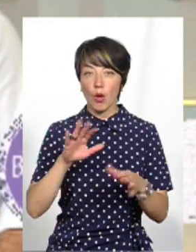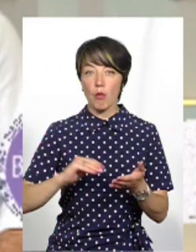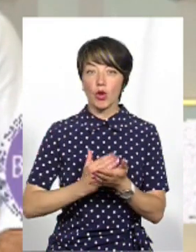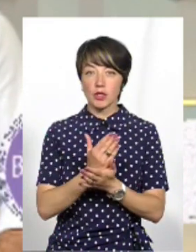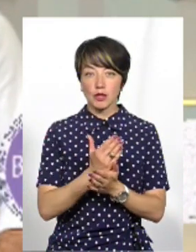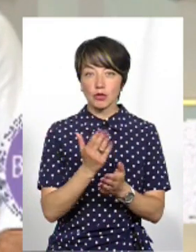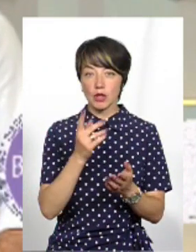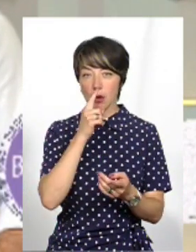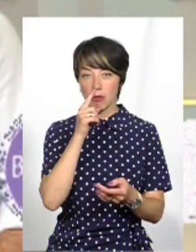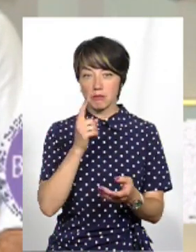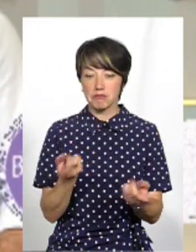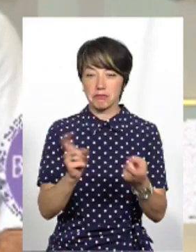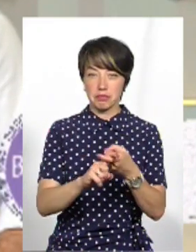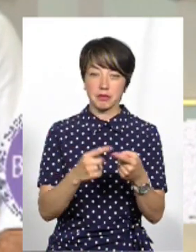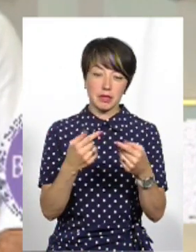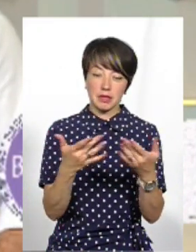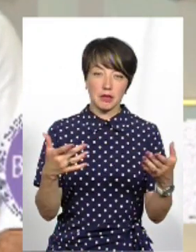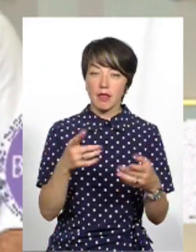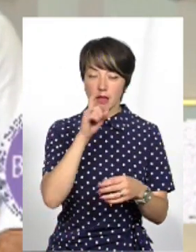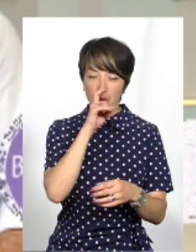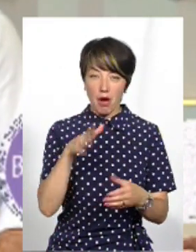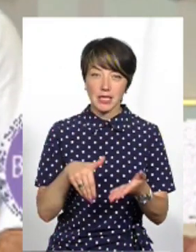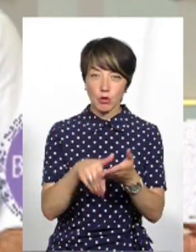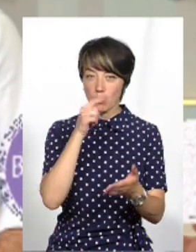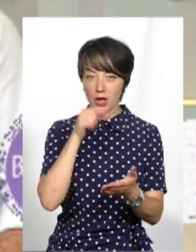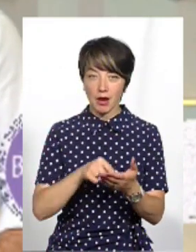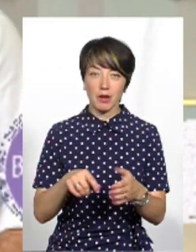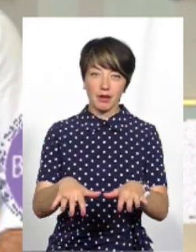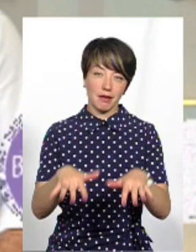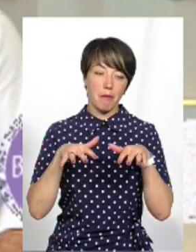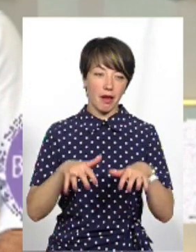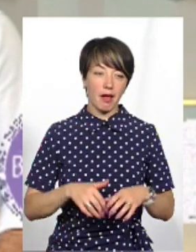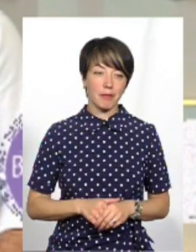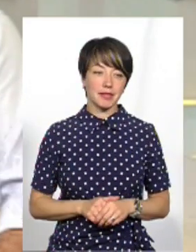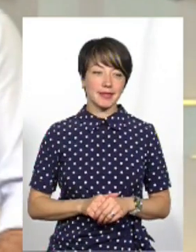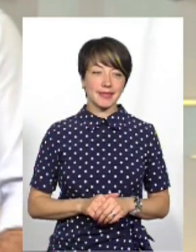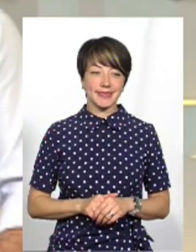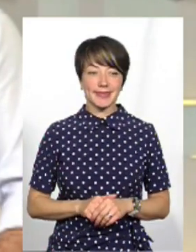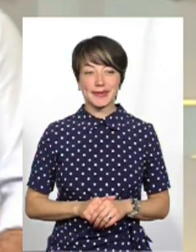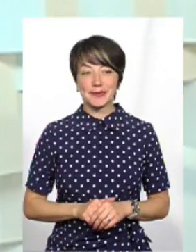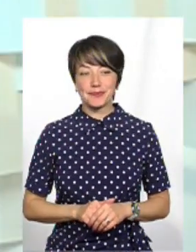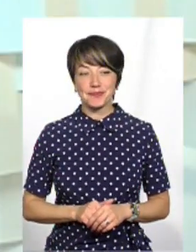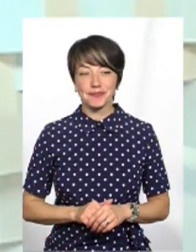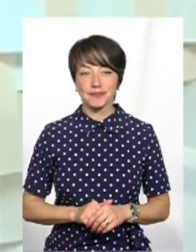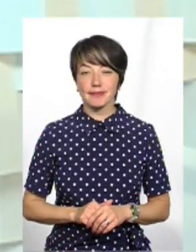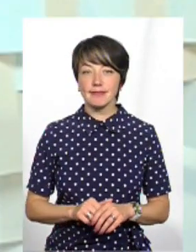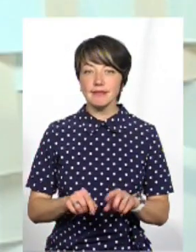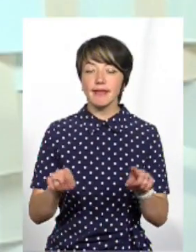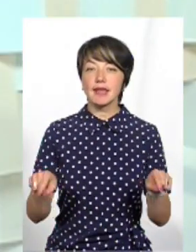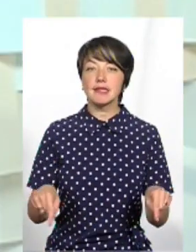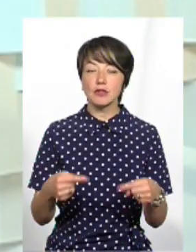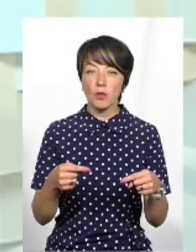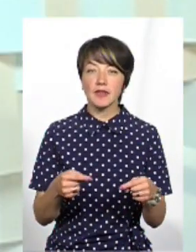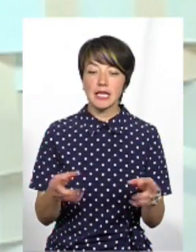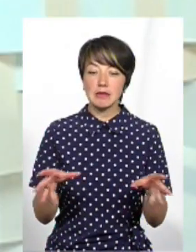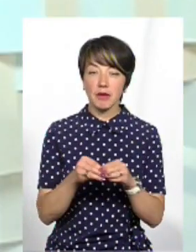політичної заангажованості. Тому це непоганий спосіб потрапити до Верховної Ради. Засновник і співголова